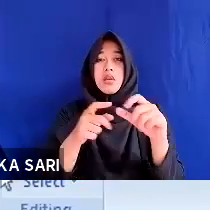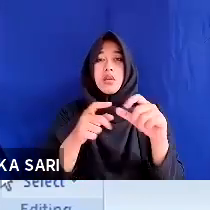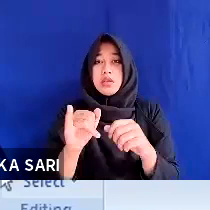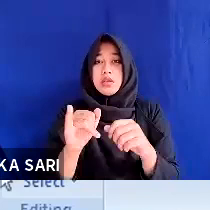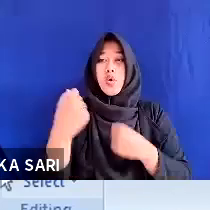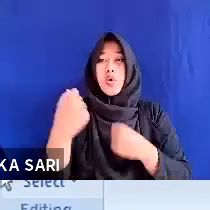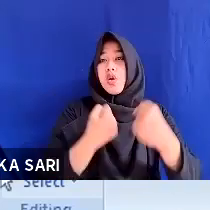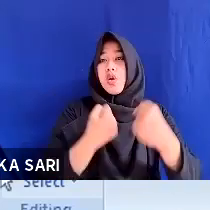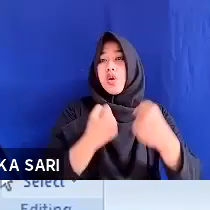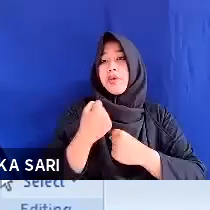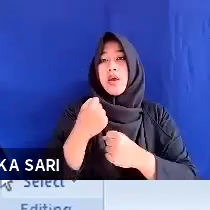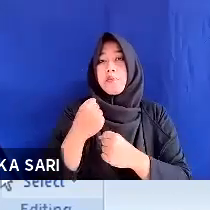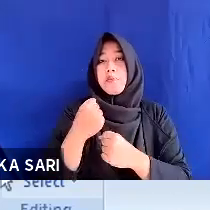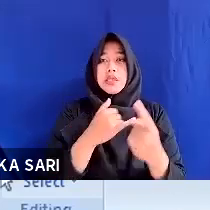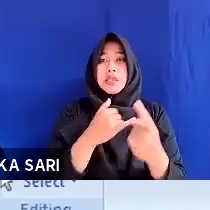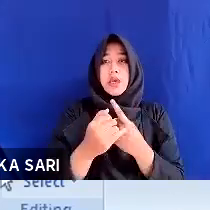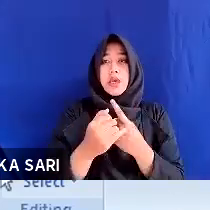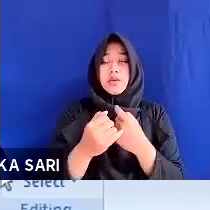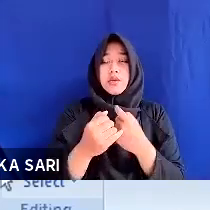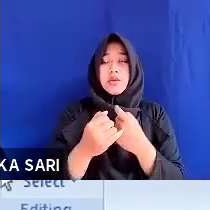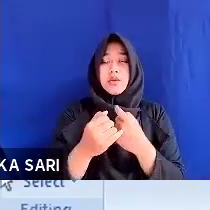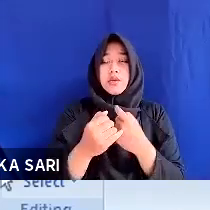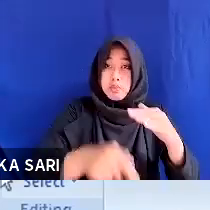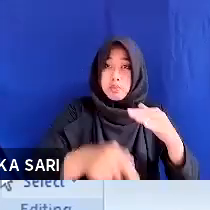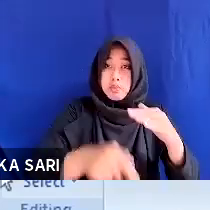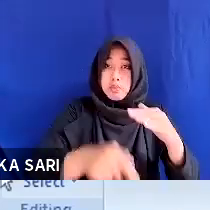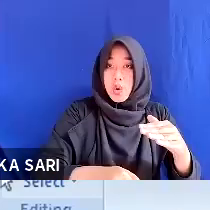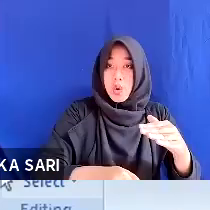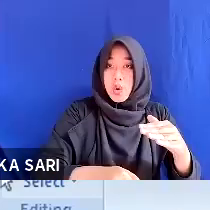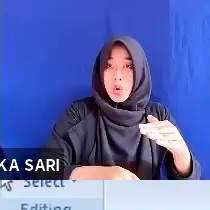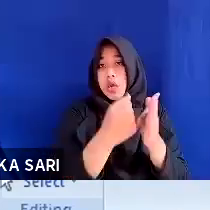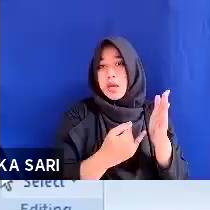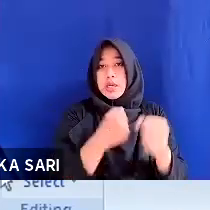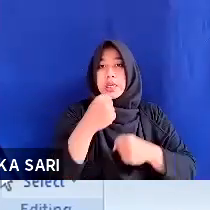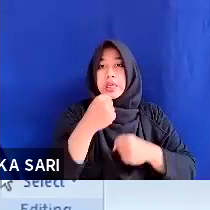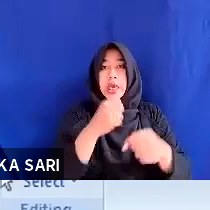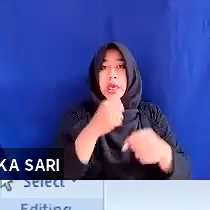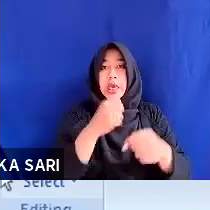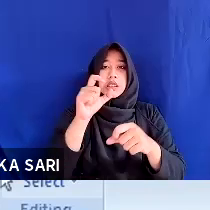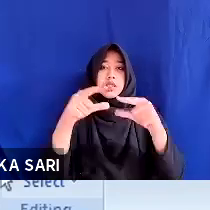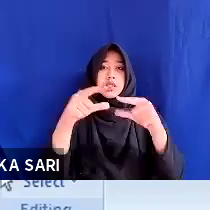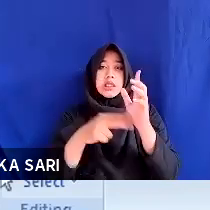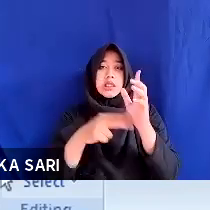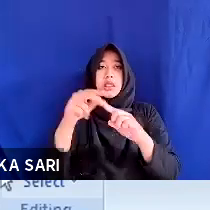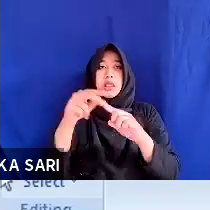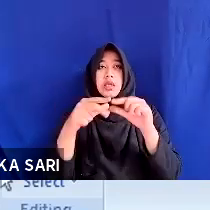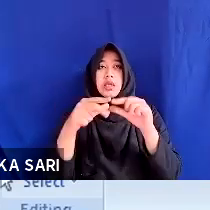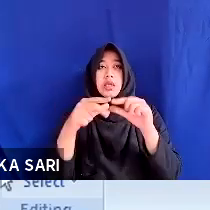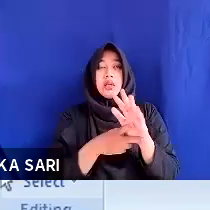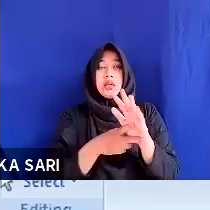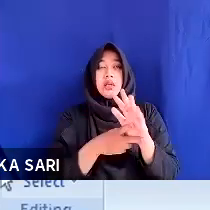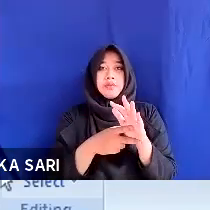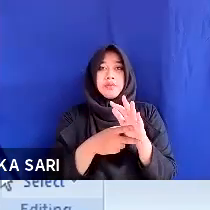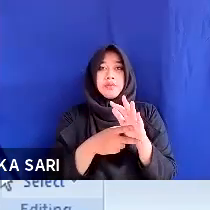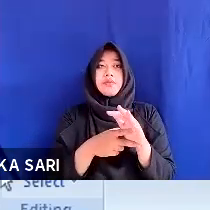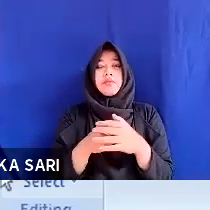gambar gerakan cantelan. Bayangkan orang sudah bicara gratis, tapi bagi pemerintah tidak ada gratis.